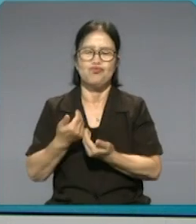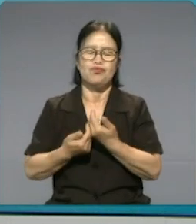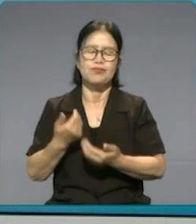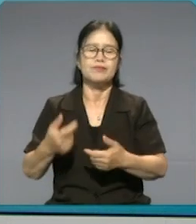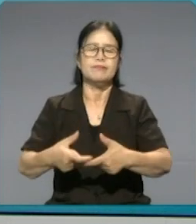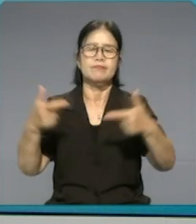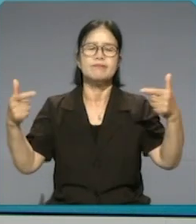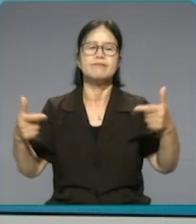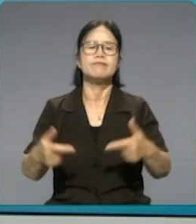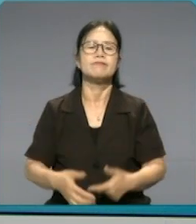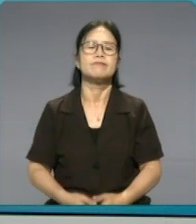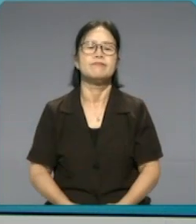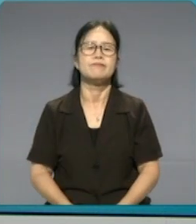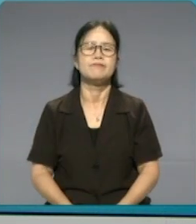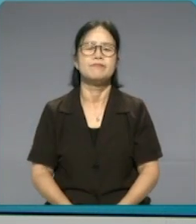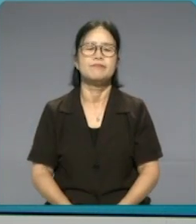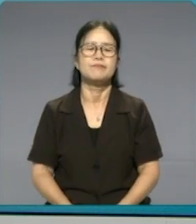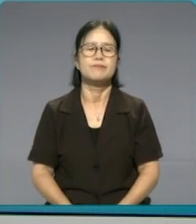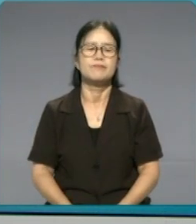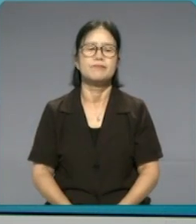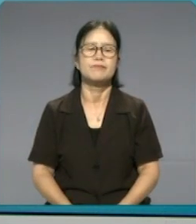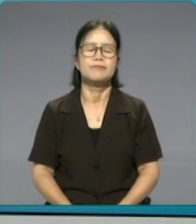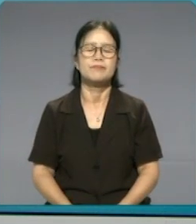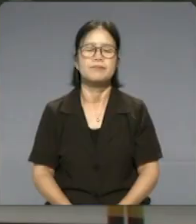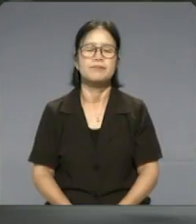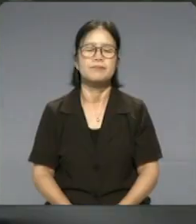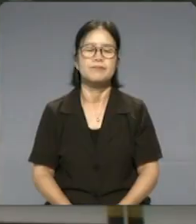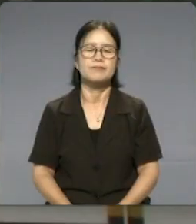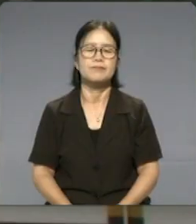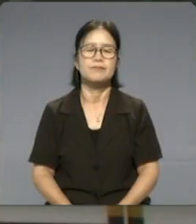증폭되는 양상입니다. 갈태훈 기자입니다.